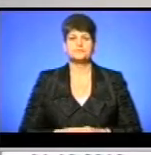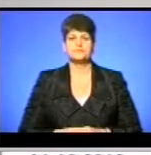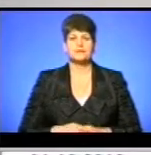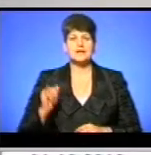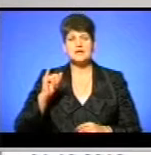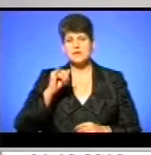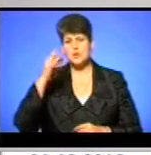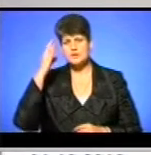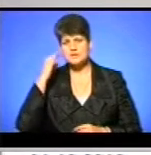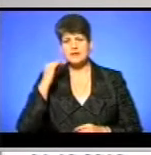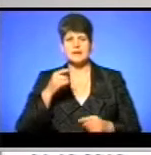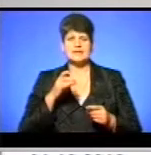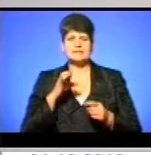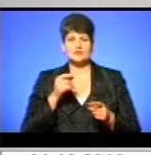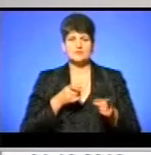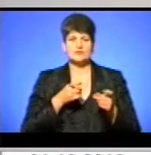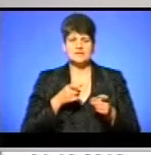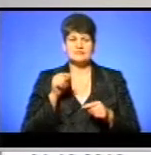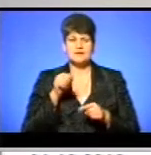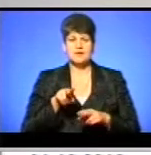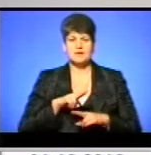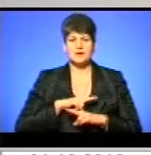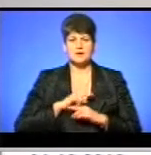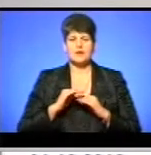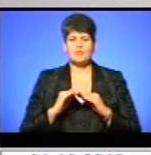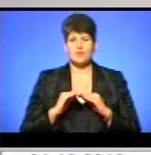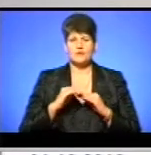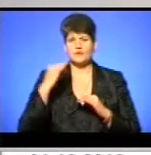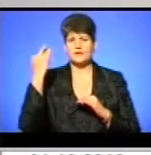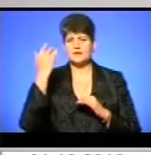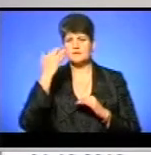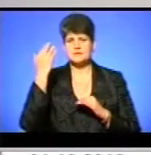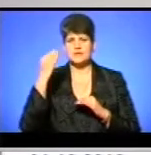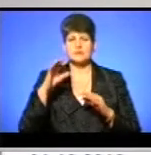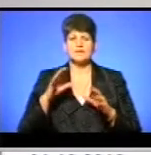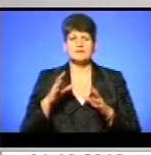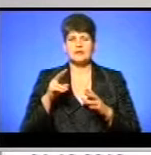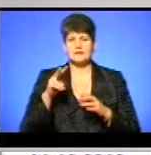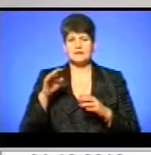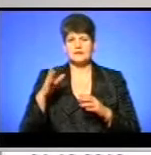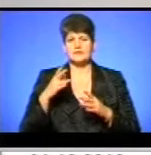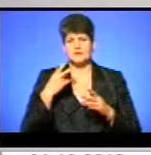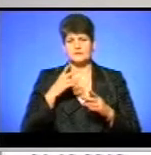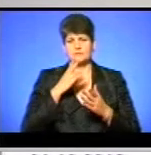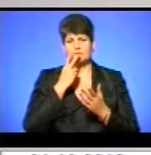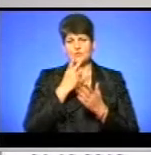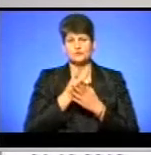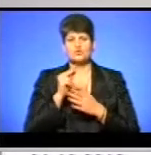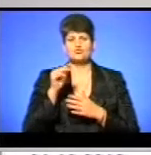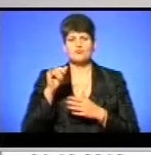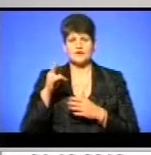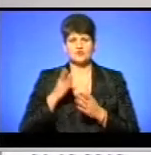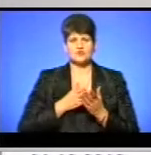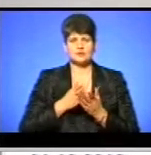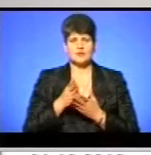і стрільці січові за тебе гинули в полях. У небесах сузір'я лева нам світить на чумацький шлях. Вірш